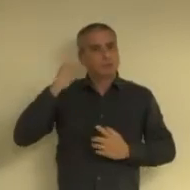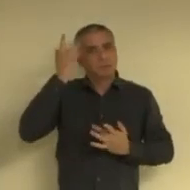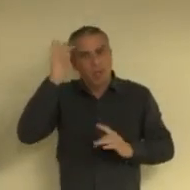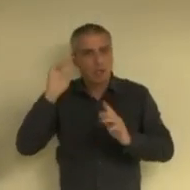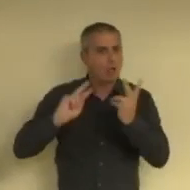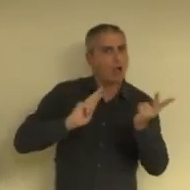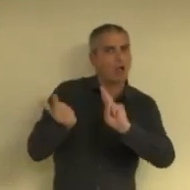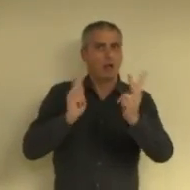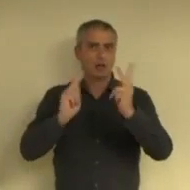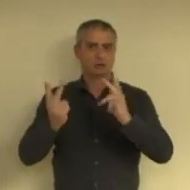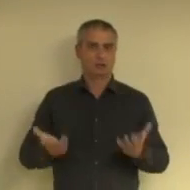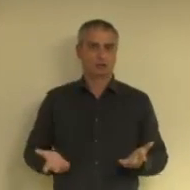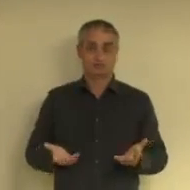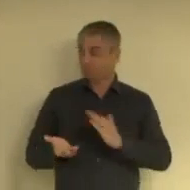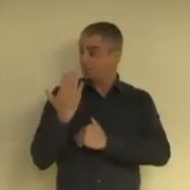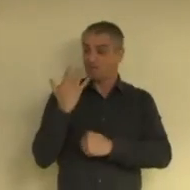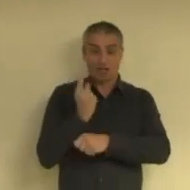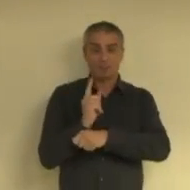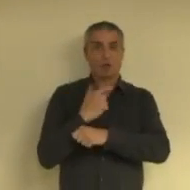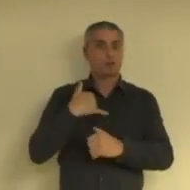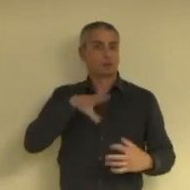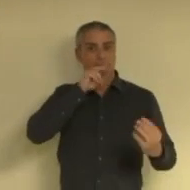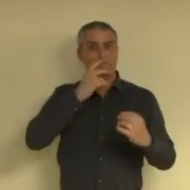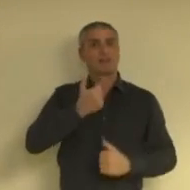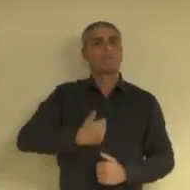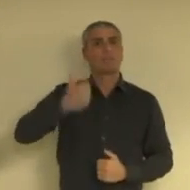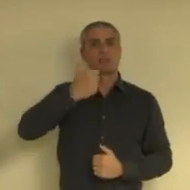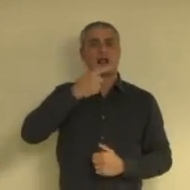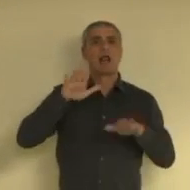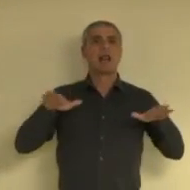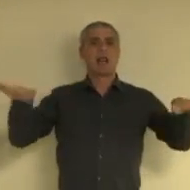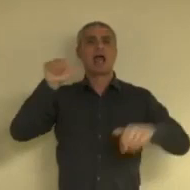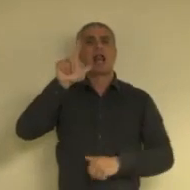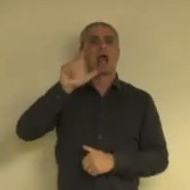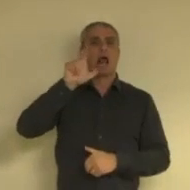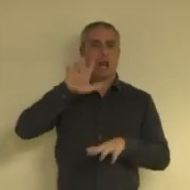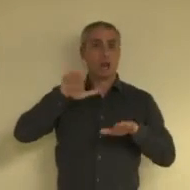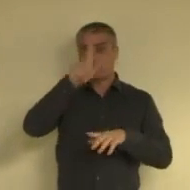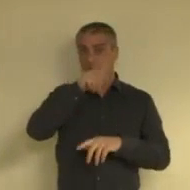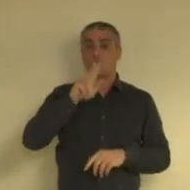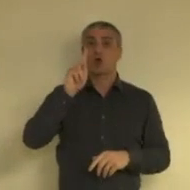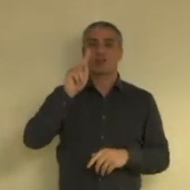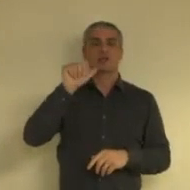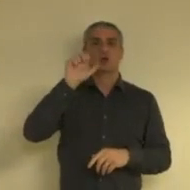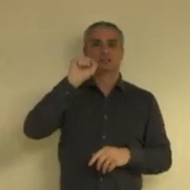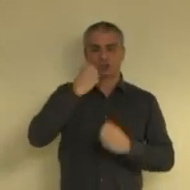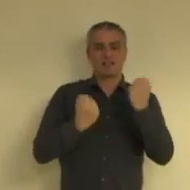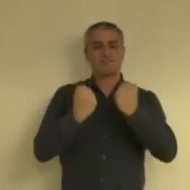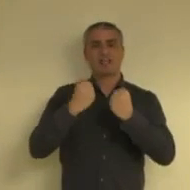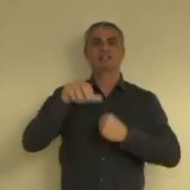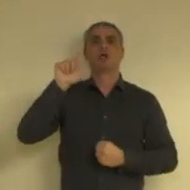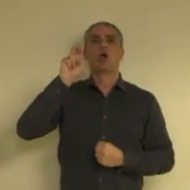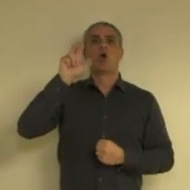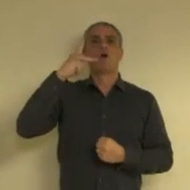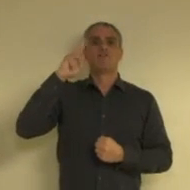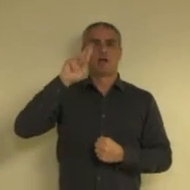דאגה לזולת. לפני כמה דקות שוחחתי עם מנכ״ל אל על, גונן אוסישקין, ועם הטייס עופר